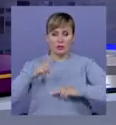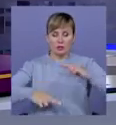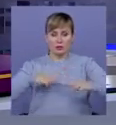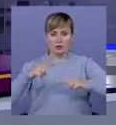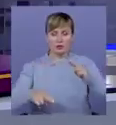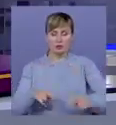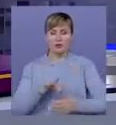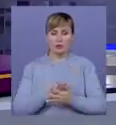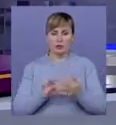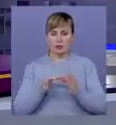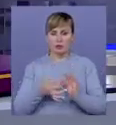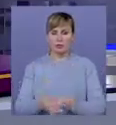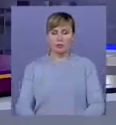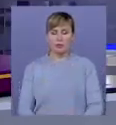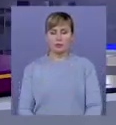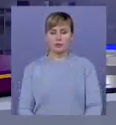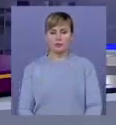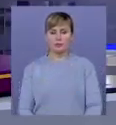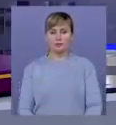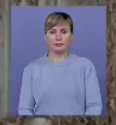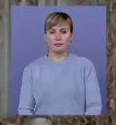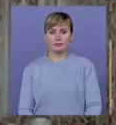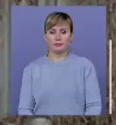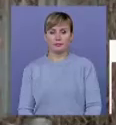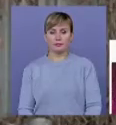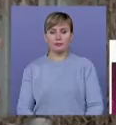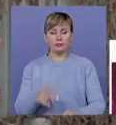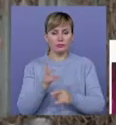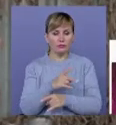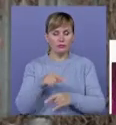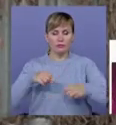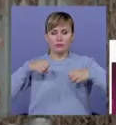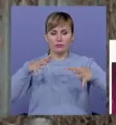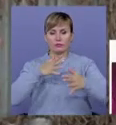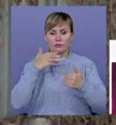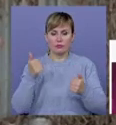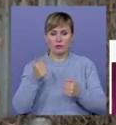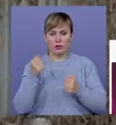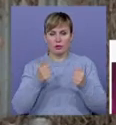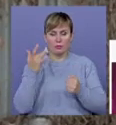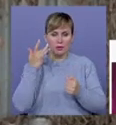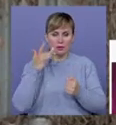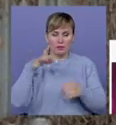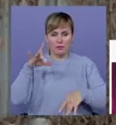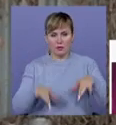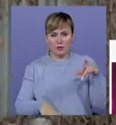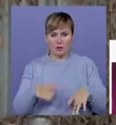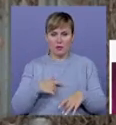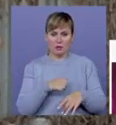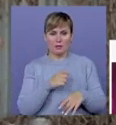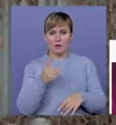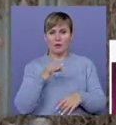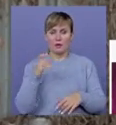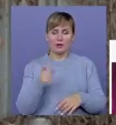Масштабы проблемы оценила Жанна Татенова. Ночью здесь освещения нету, то есть машины постоянно проваливаются. Я сам несколько раз здесь